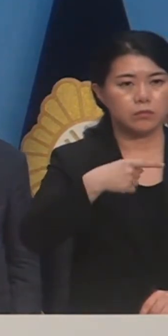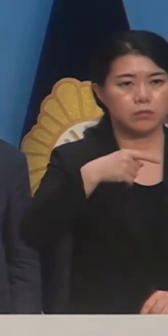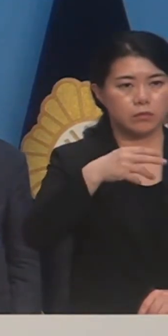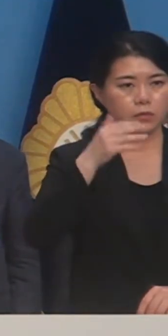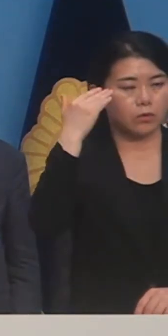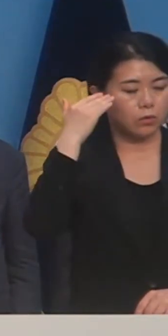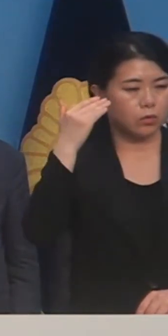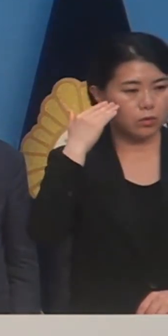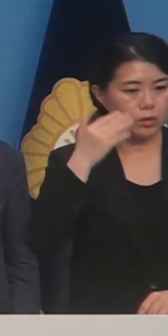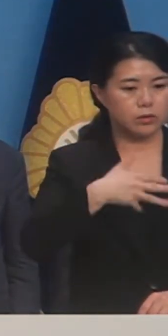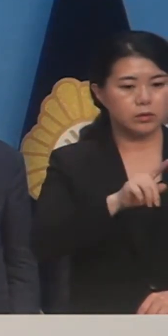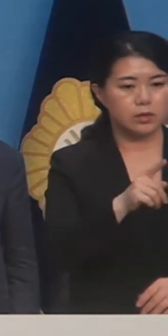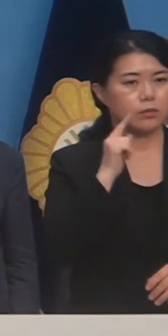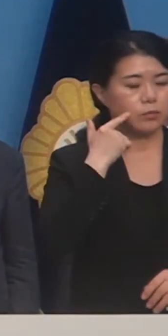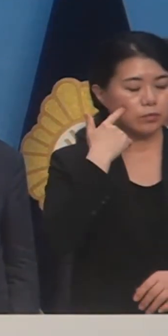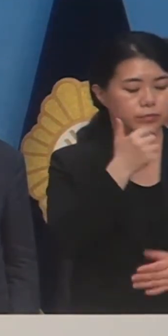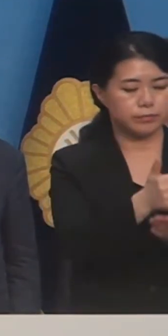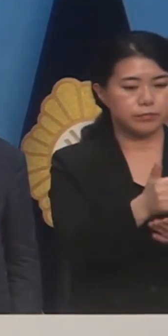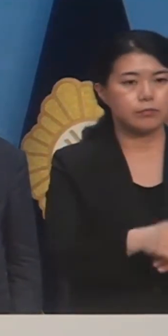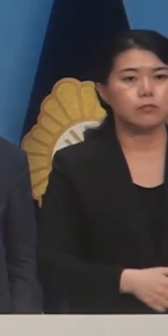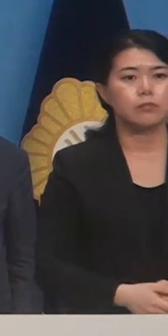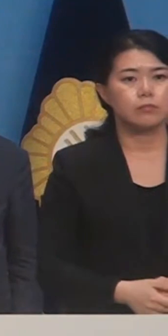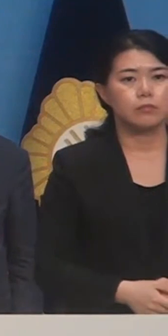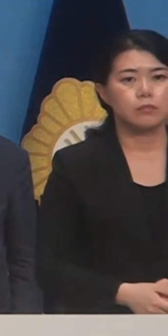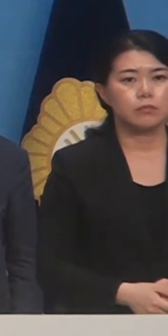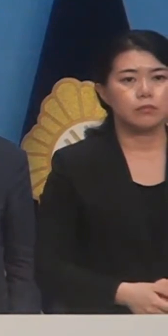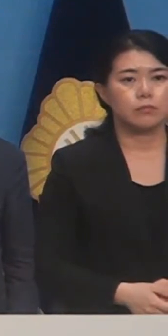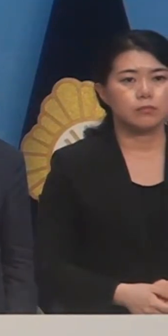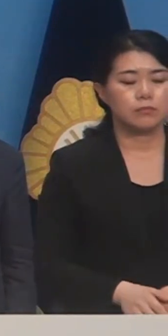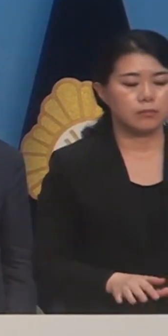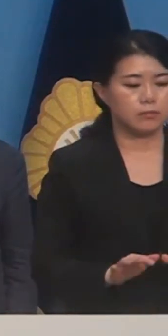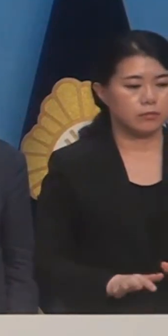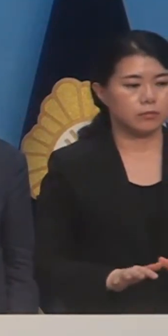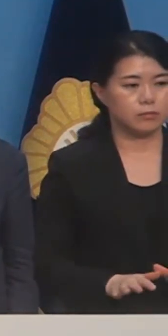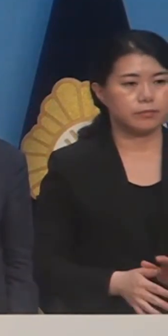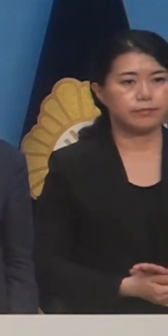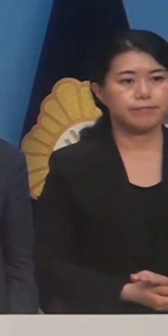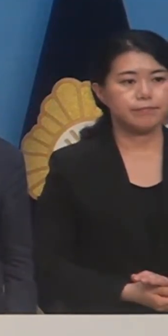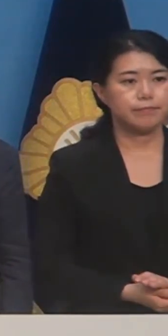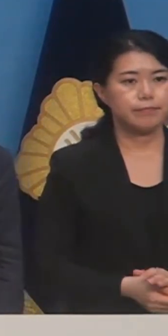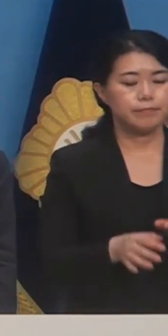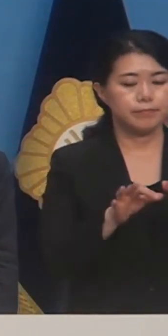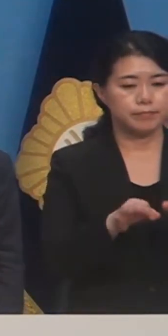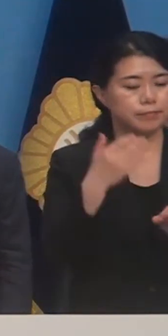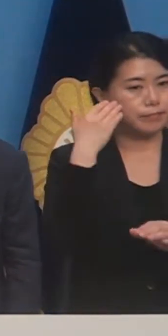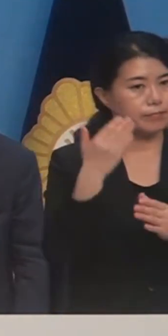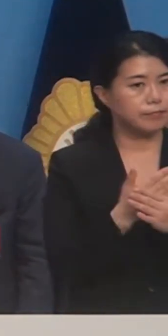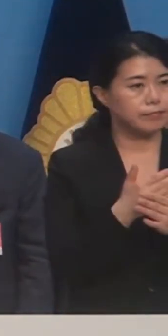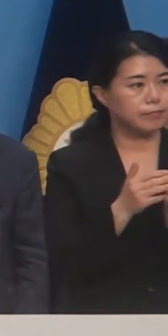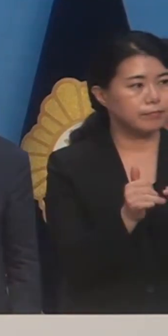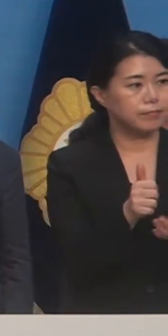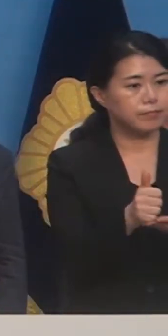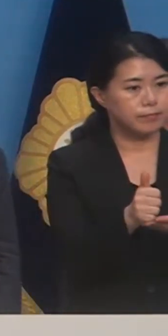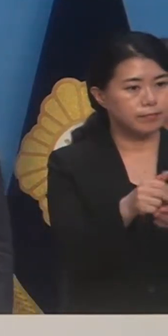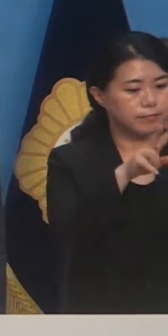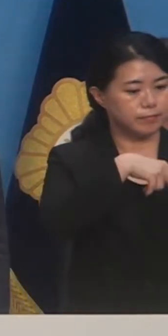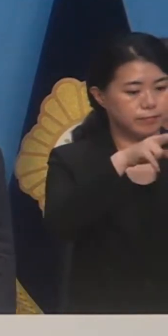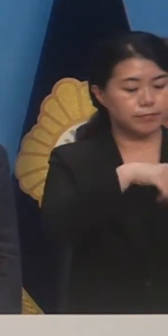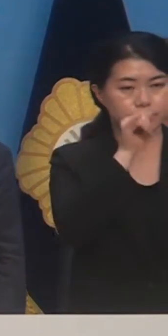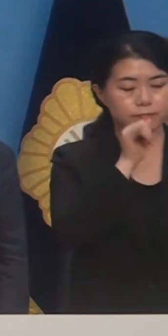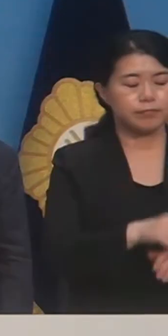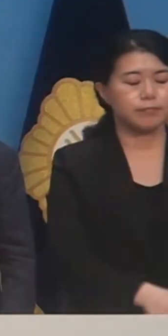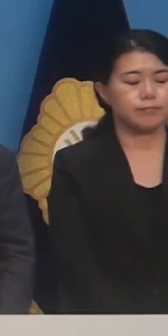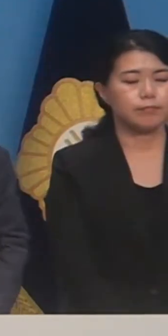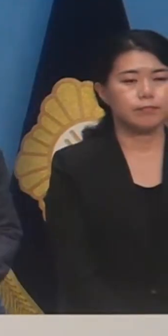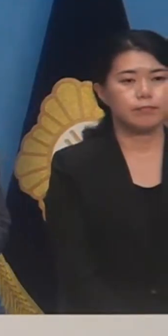대표이신 차원 목사님이십니다. 네, 그러면 오늘 우리 김상순 박사님께서 성명서